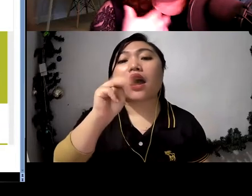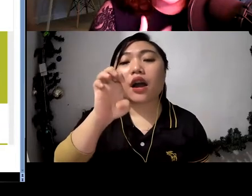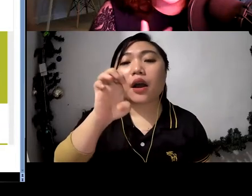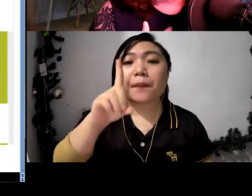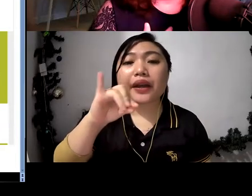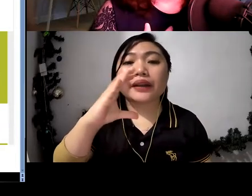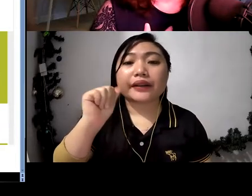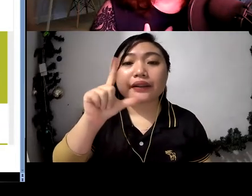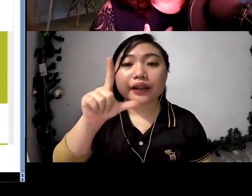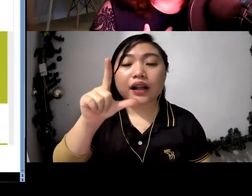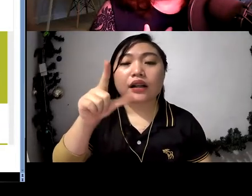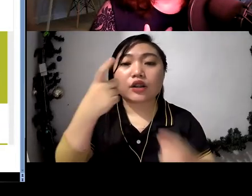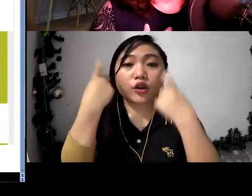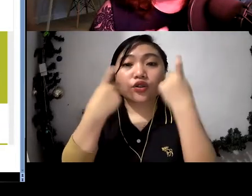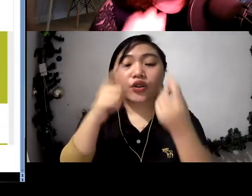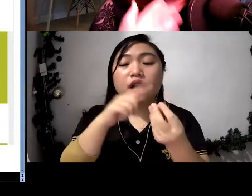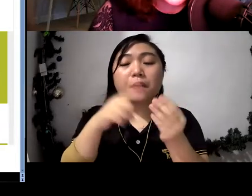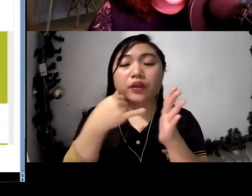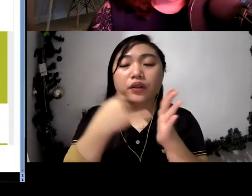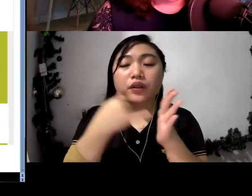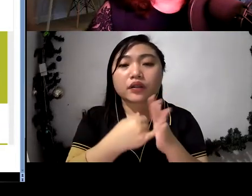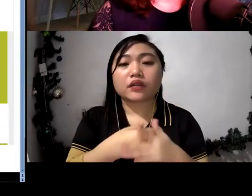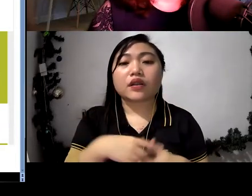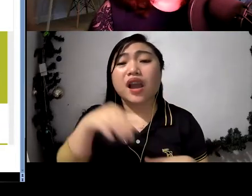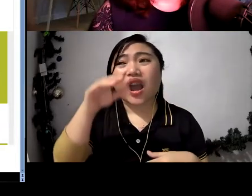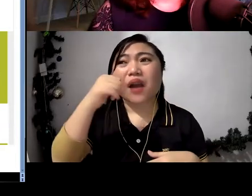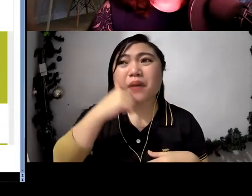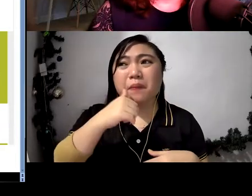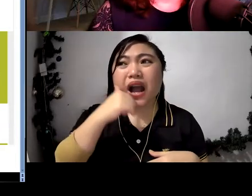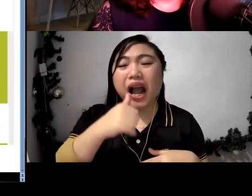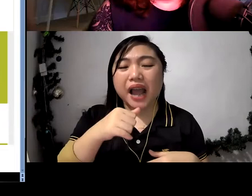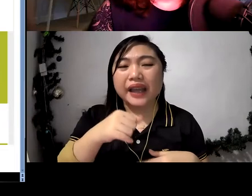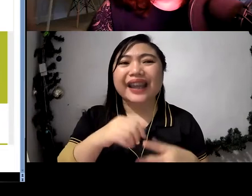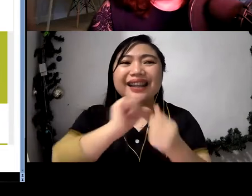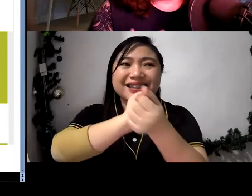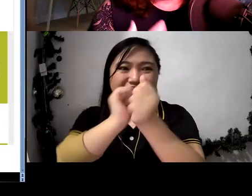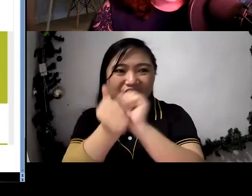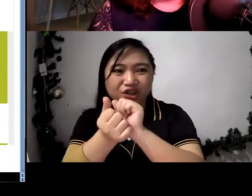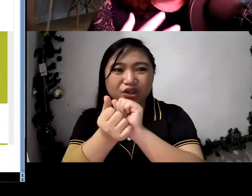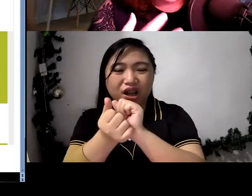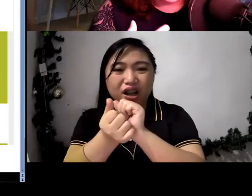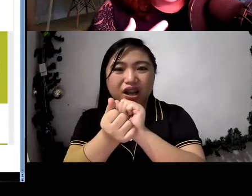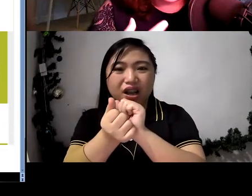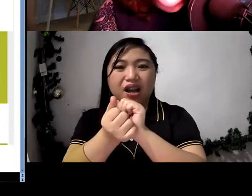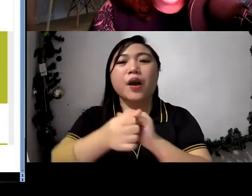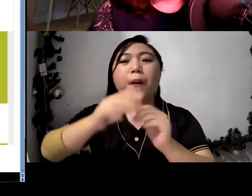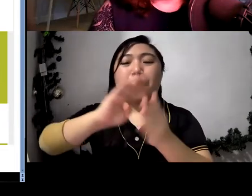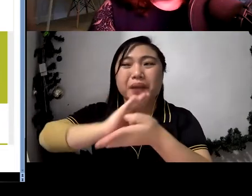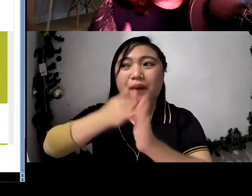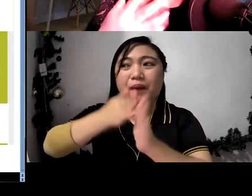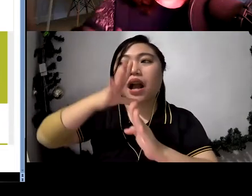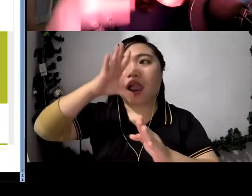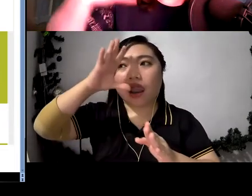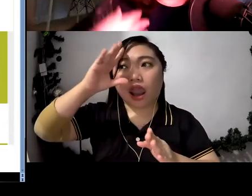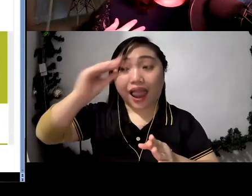ikaw babae ka, for example, nagpa-reconstruct ka, no, nagpa-reconstruct ka ng biological sex mo maging lalaki,